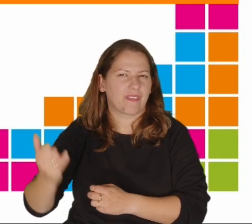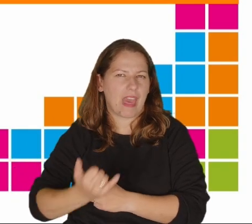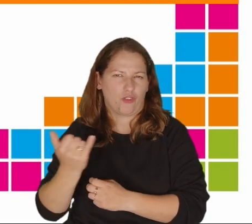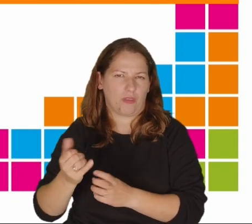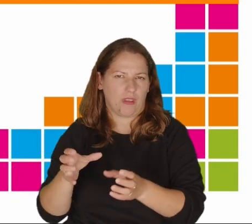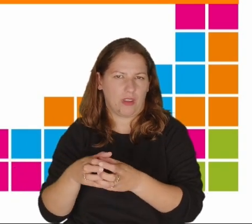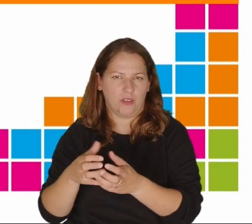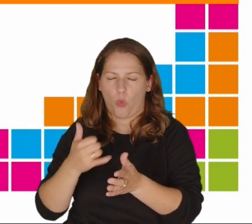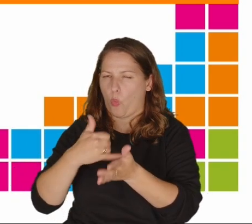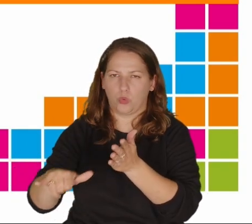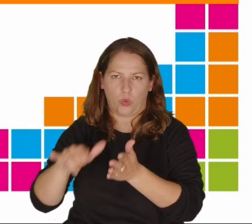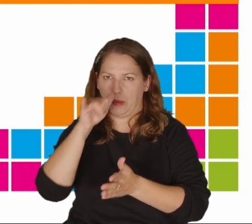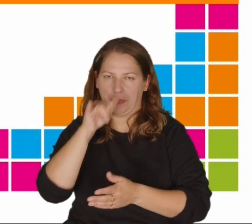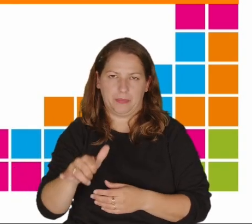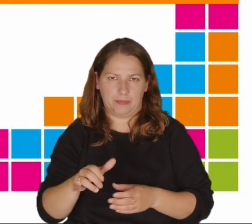potem usunąć.